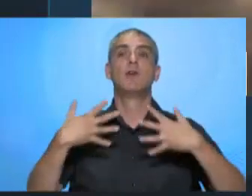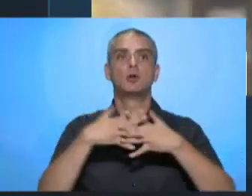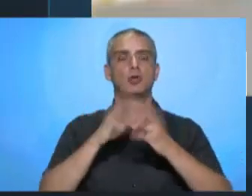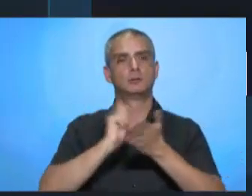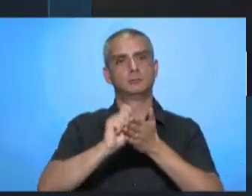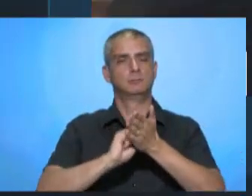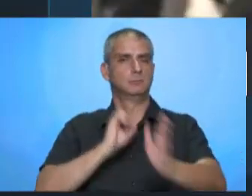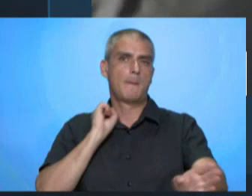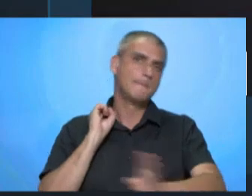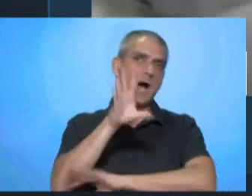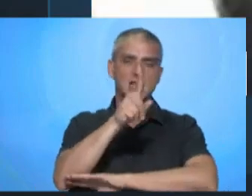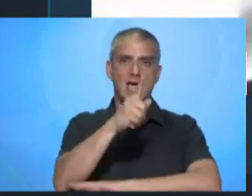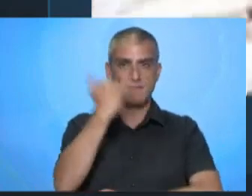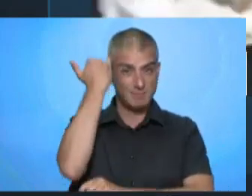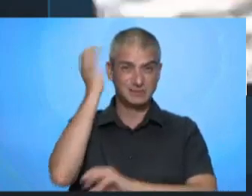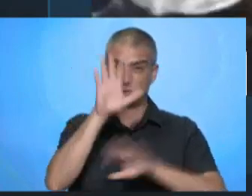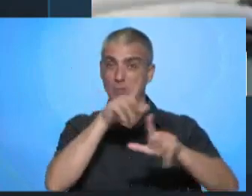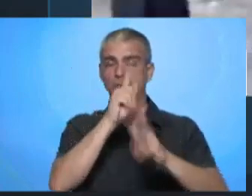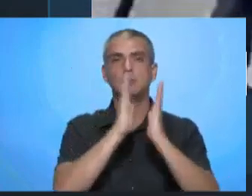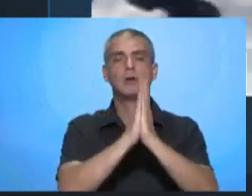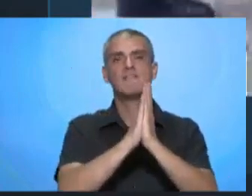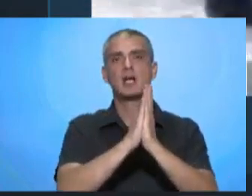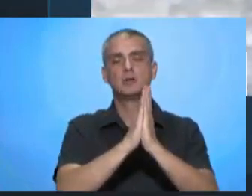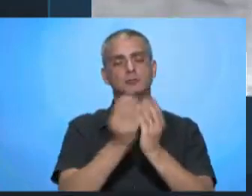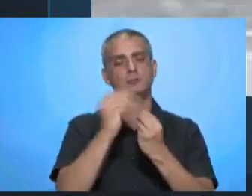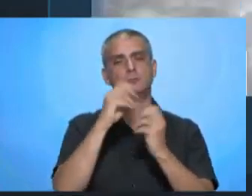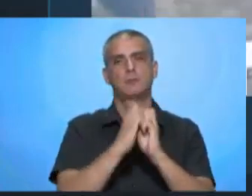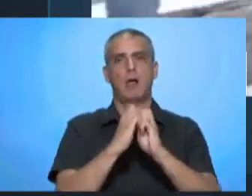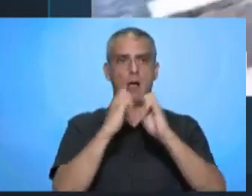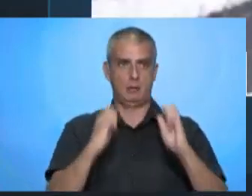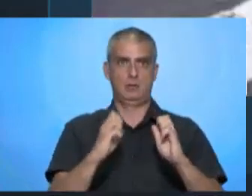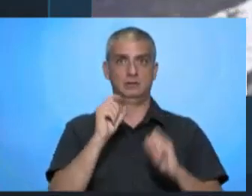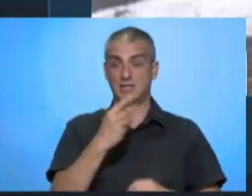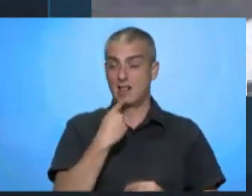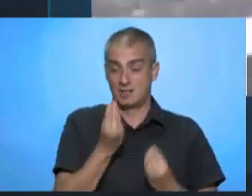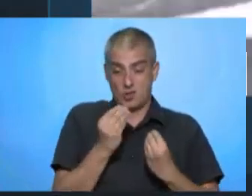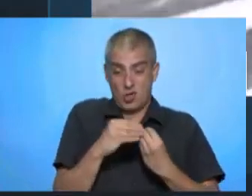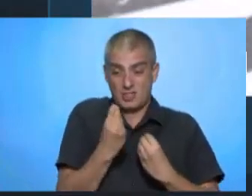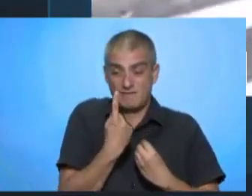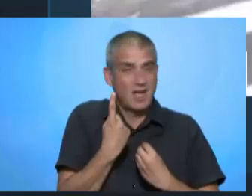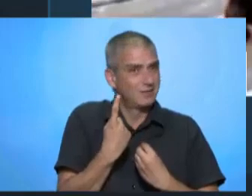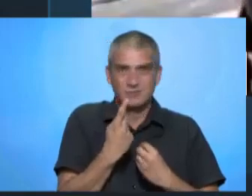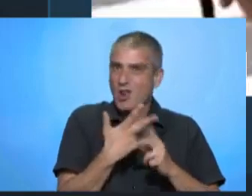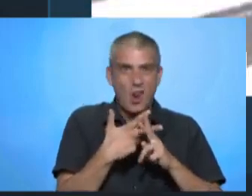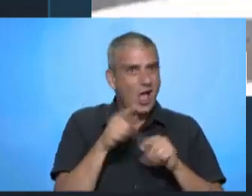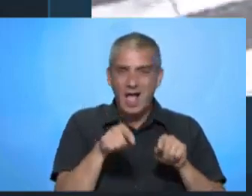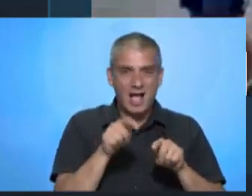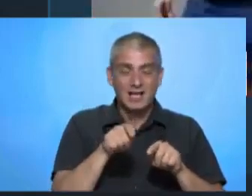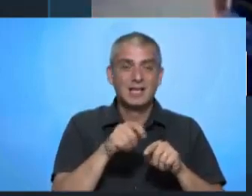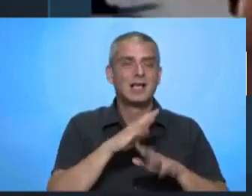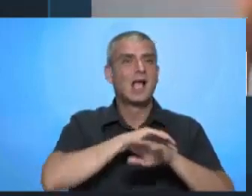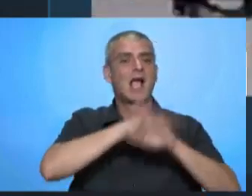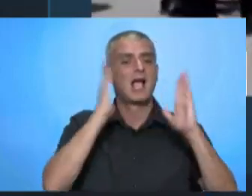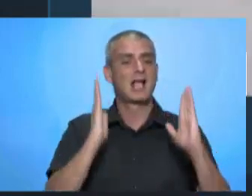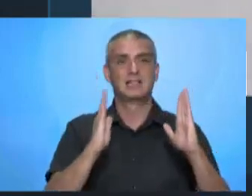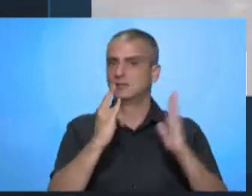מכתב למזכיר הממשלה, ובו מבקש ממנו לבקש את הארכה הזאת. וצריך להגיד עוד דבר אחרון לסיום, זה לא רק המושב הזה, זו הקדנציה הזו. החוק